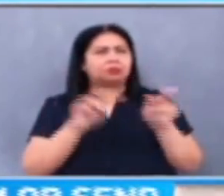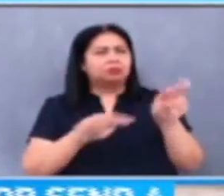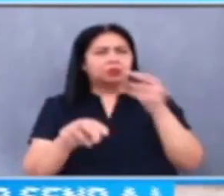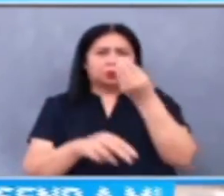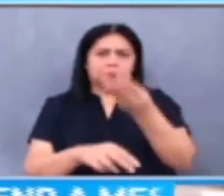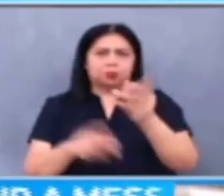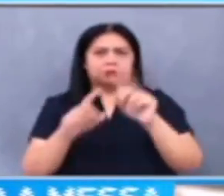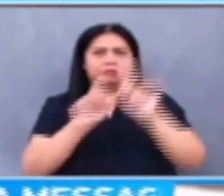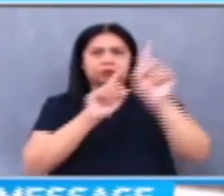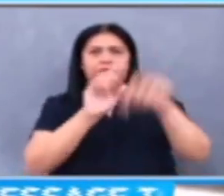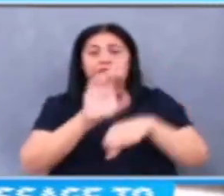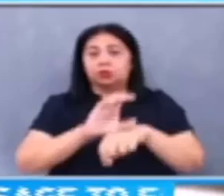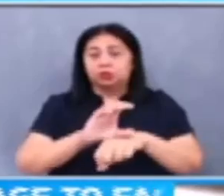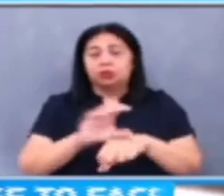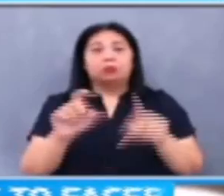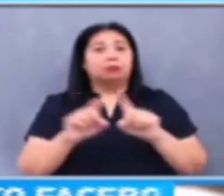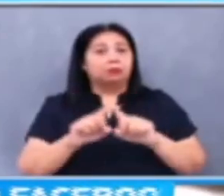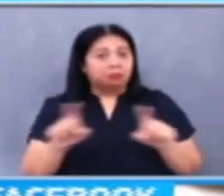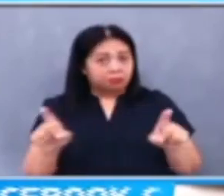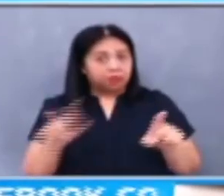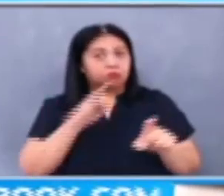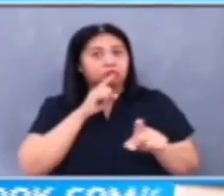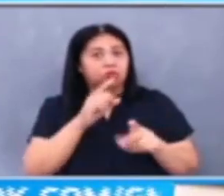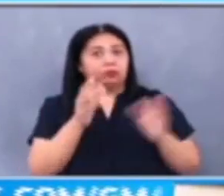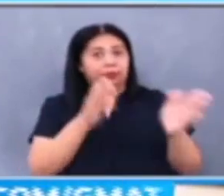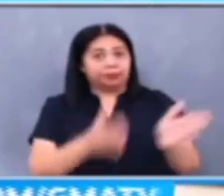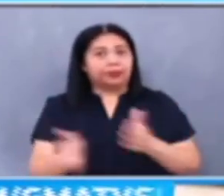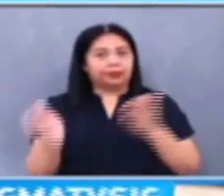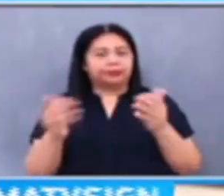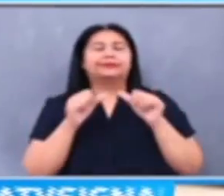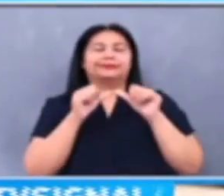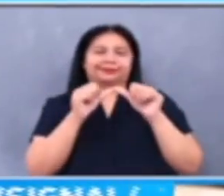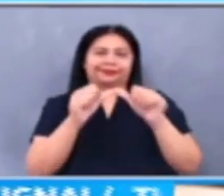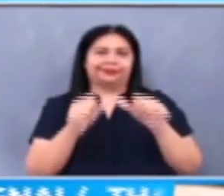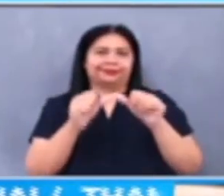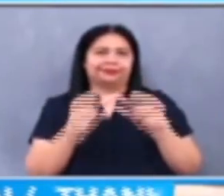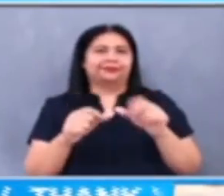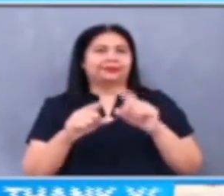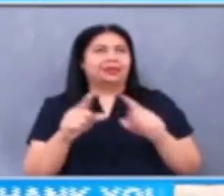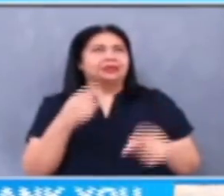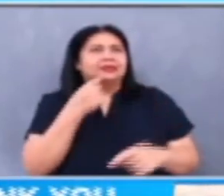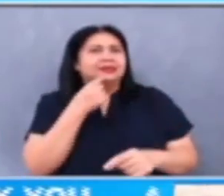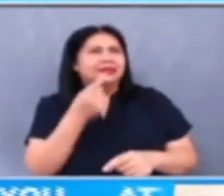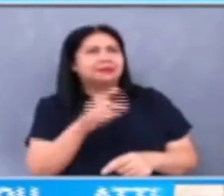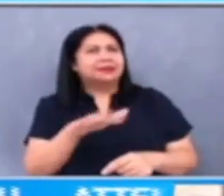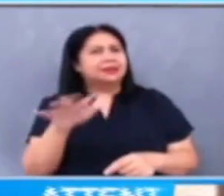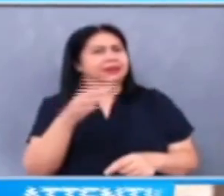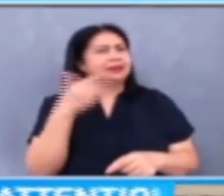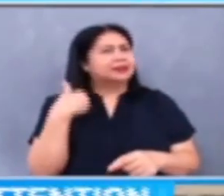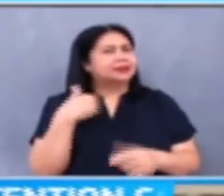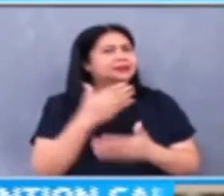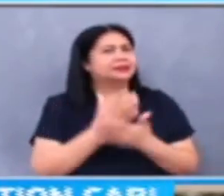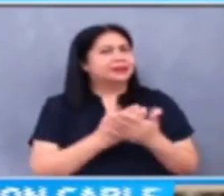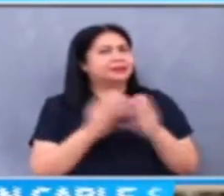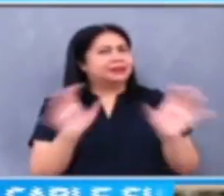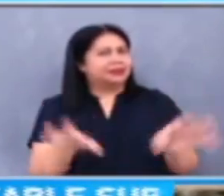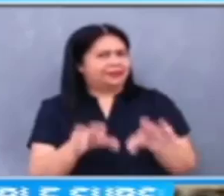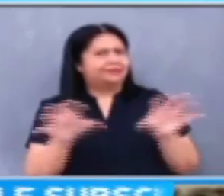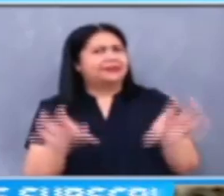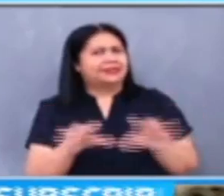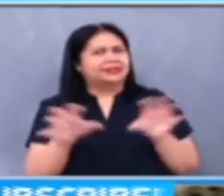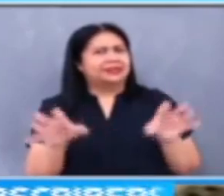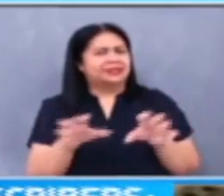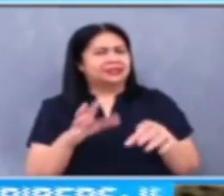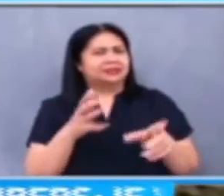nagsisimba. Pero yung talagang preparasyon ay tuloy-tuloy naman, bagamat sinasabi nila na may mga ilang activities, Rafi, na